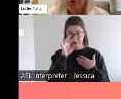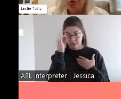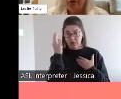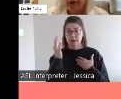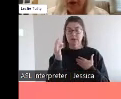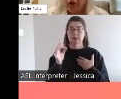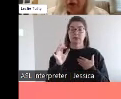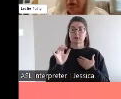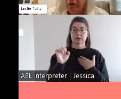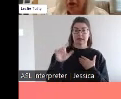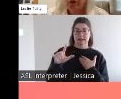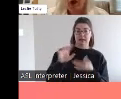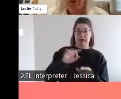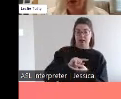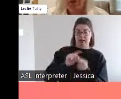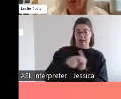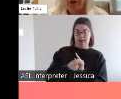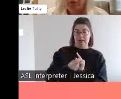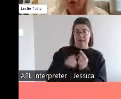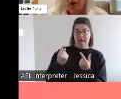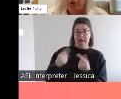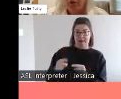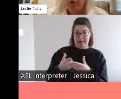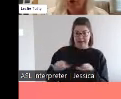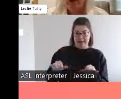consciente des interprètes